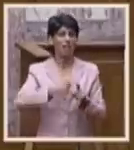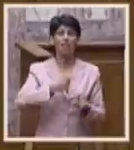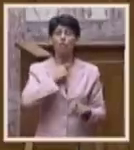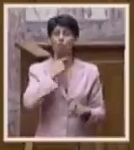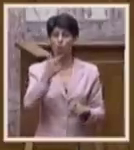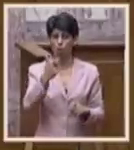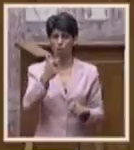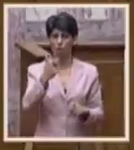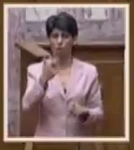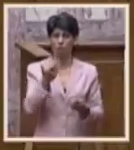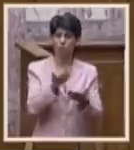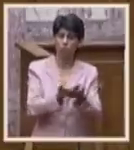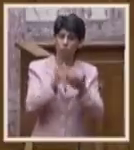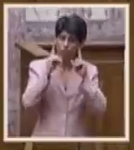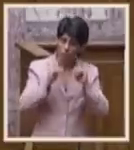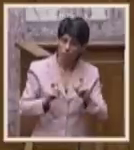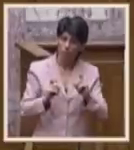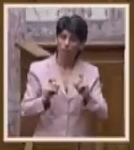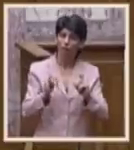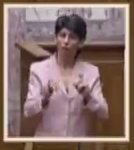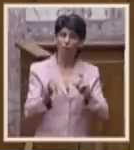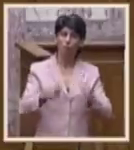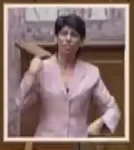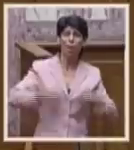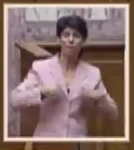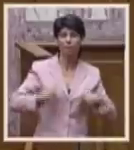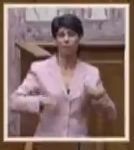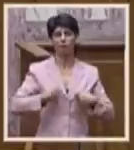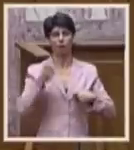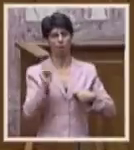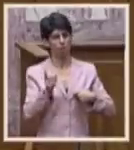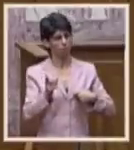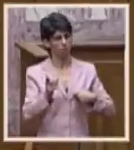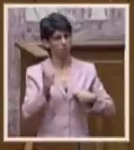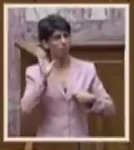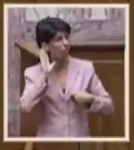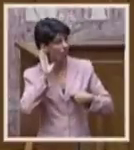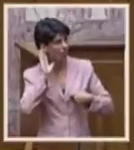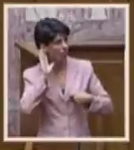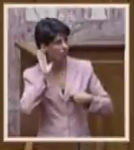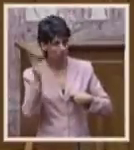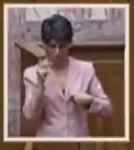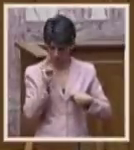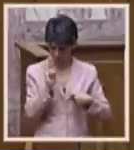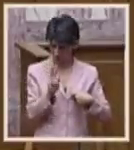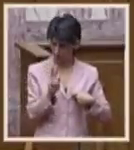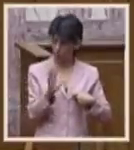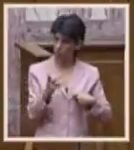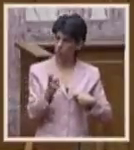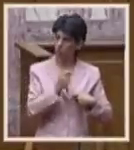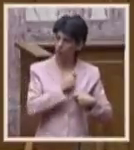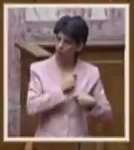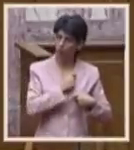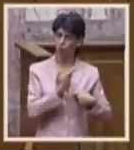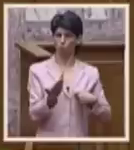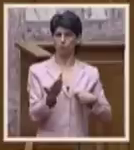φωνή, πρόταση, απέτηση ή ακόμα και διαμαρτυρία και κριτική απέναντί τους εάν δεν βλέπουν ότι